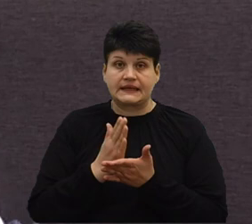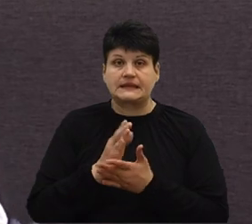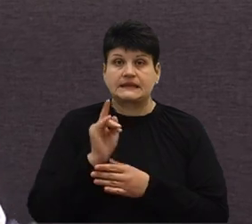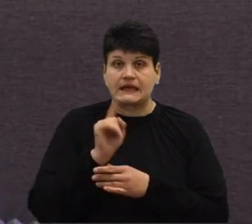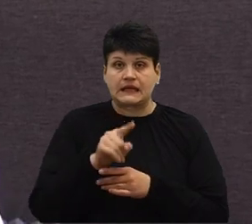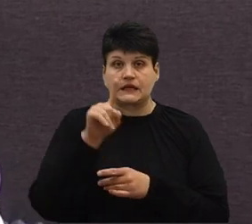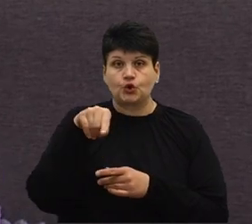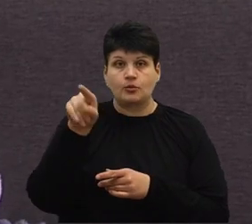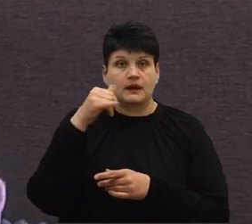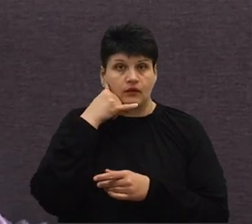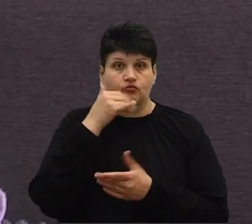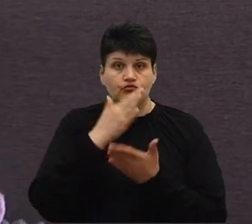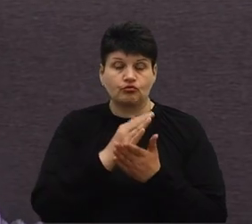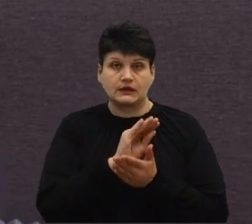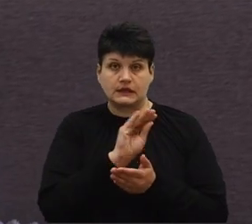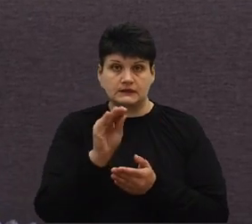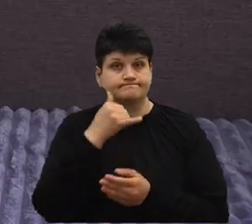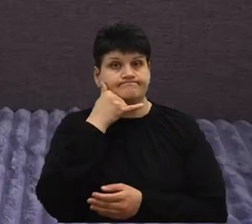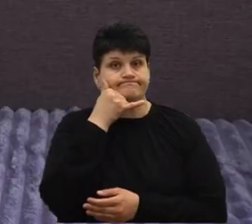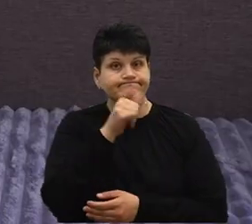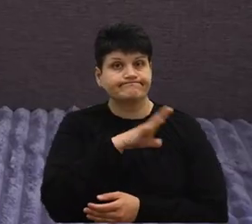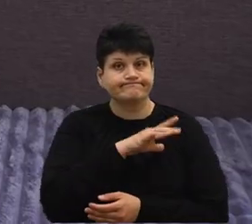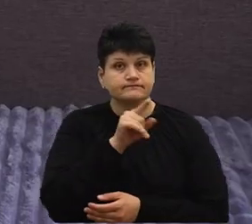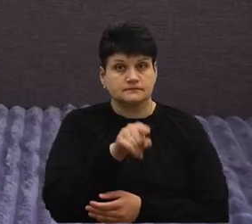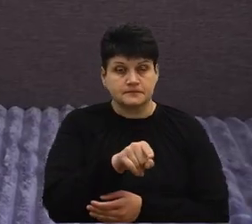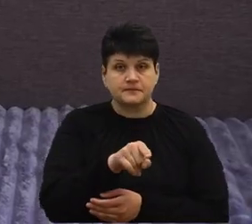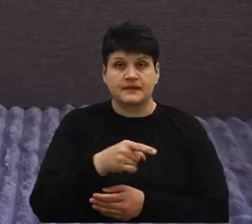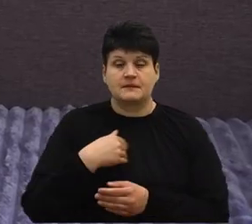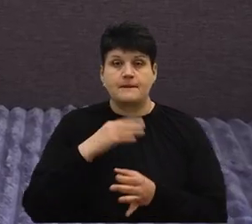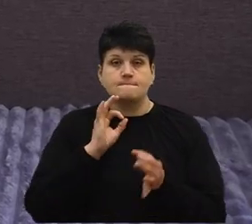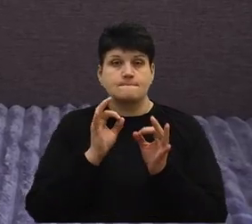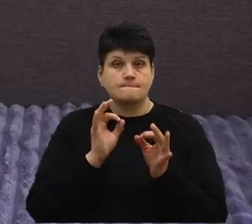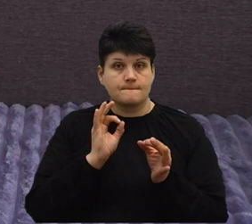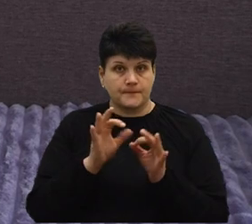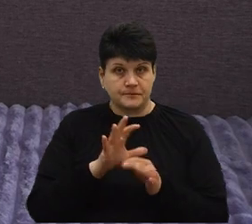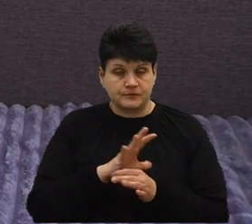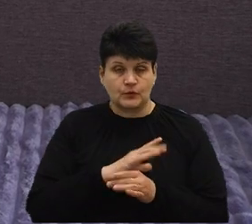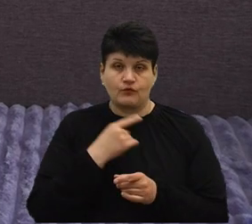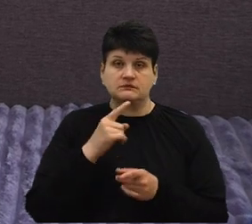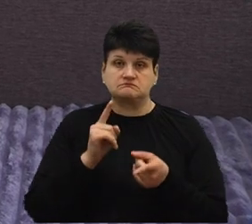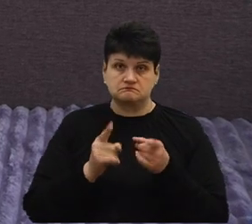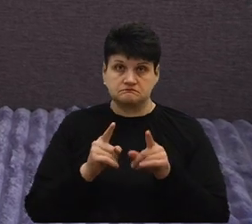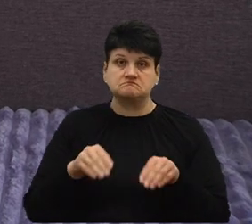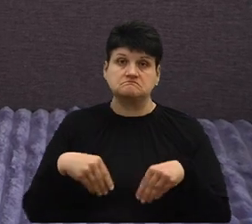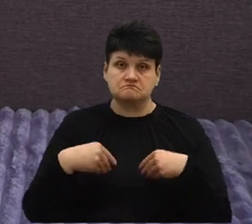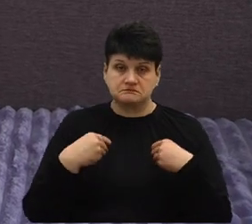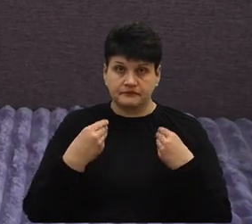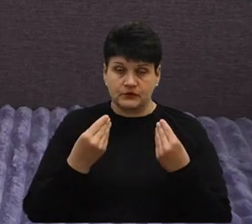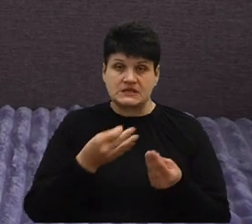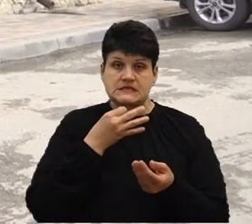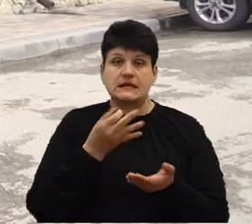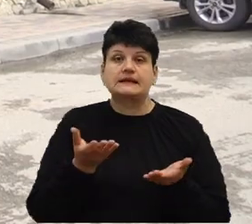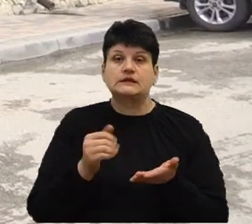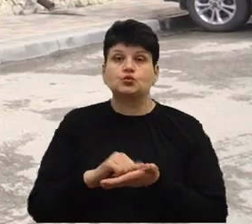номер телефону з телефонувала туди мене прикусували сказали що справді це дають сказали які документи